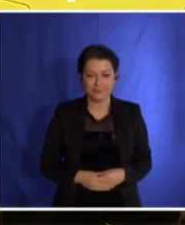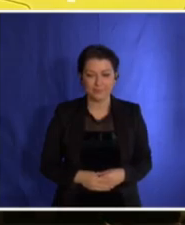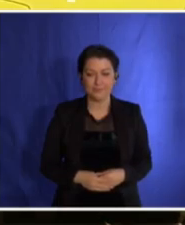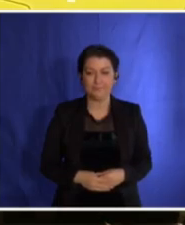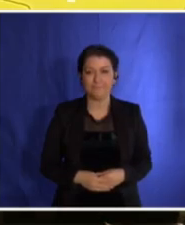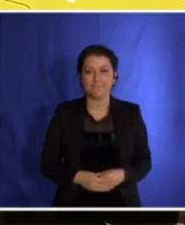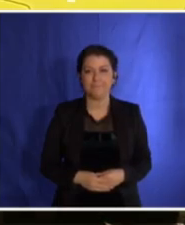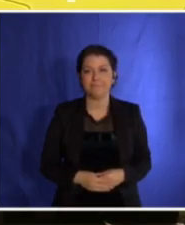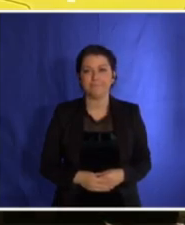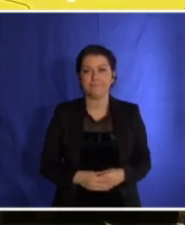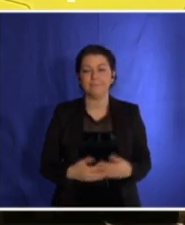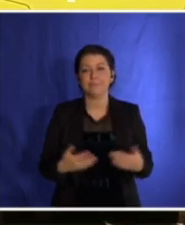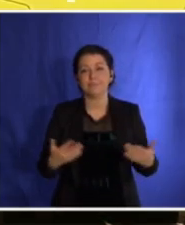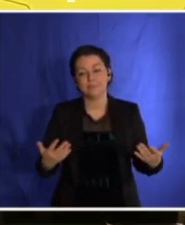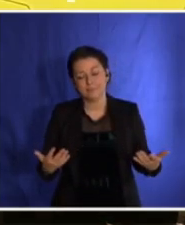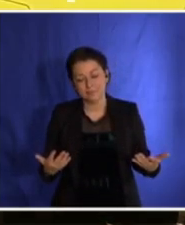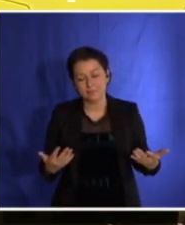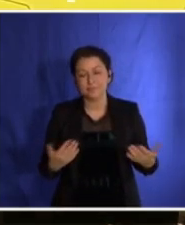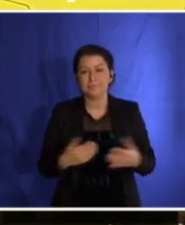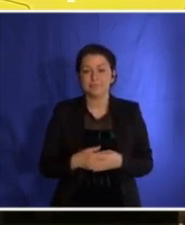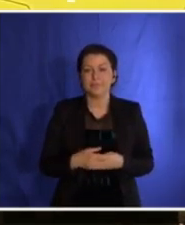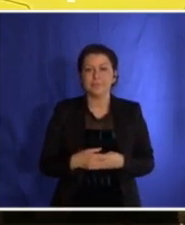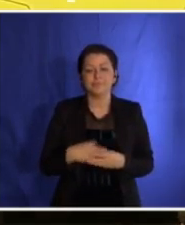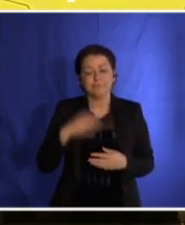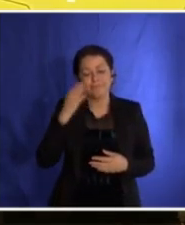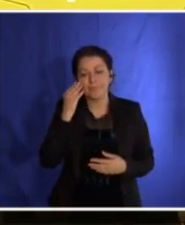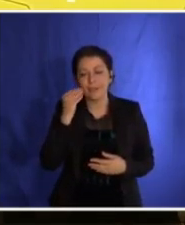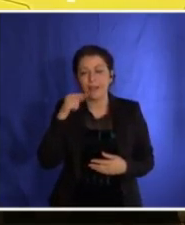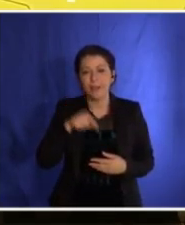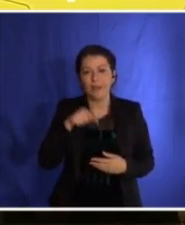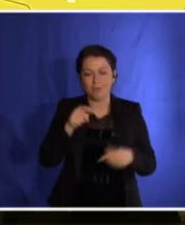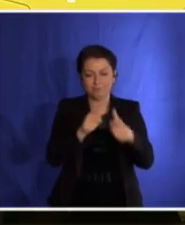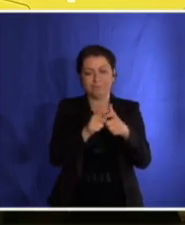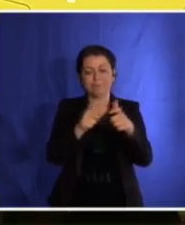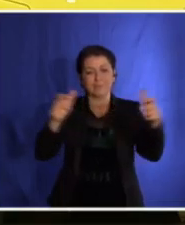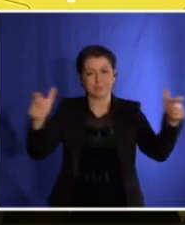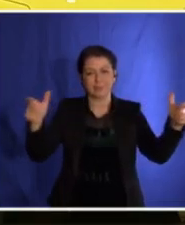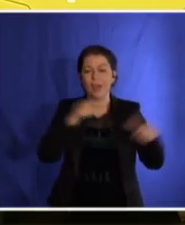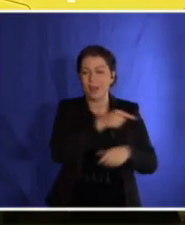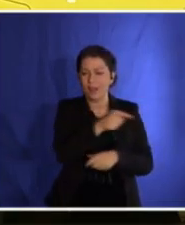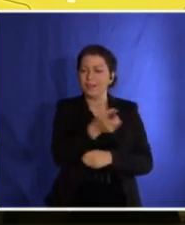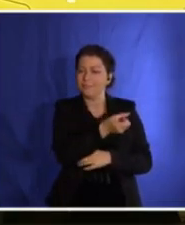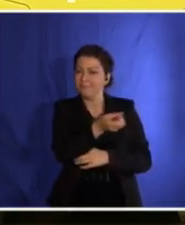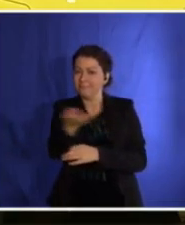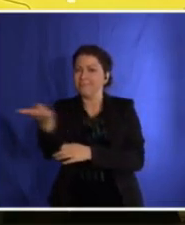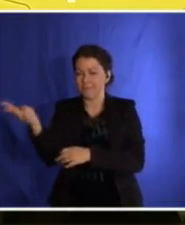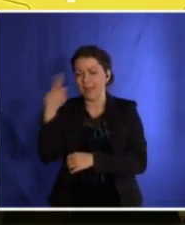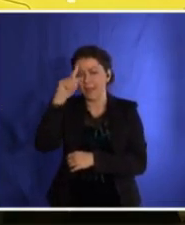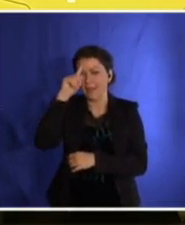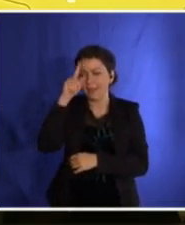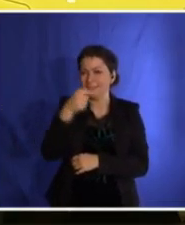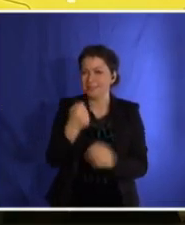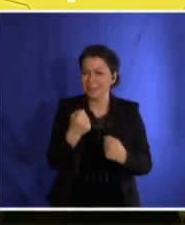Ich denke, da in dem Saal gibt es einige, die diese nächtlichen Anrufe wirklich sehr schätzen.